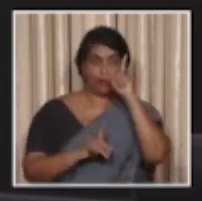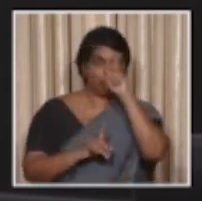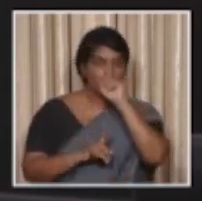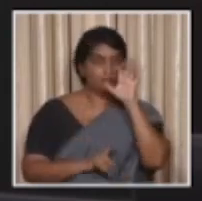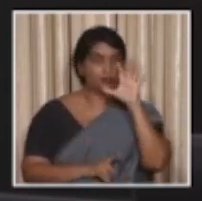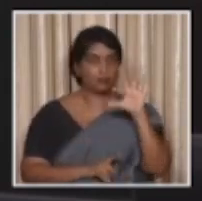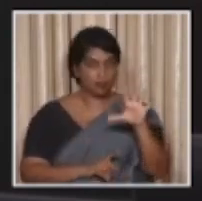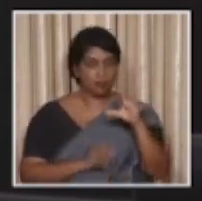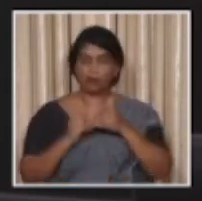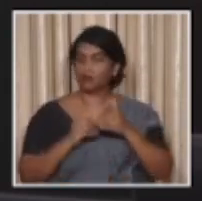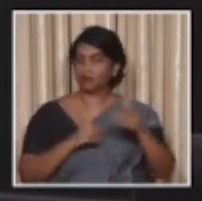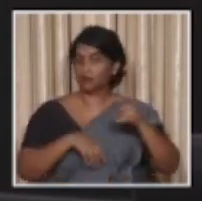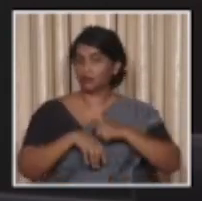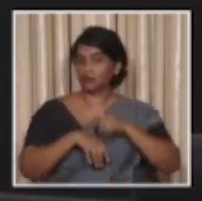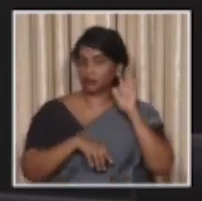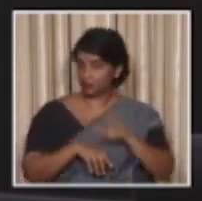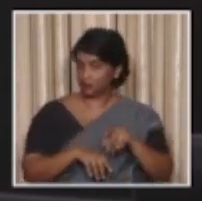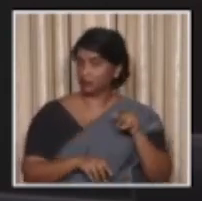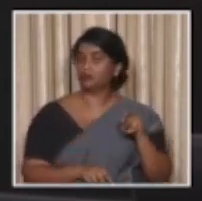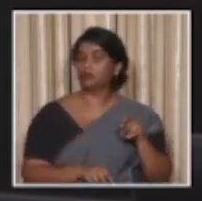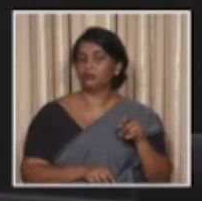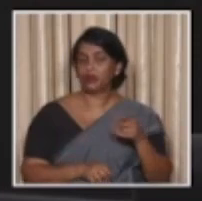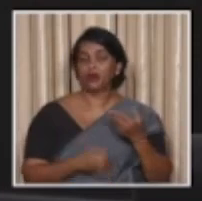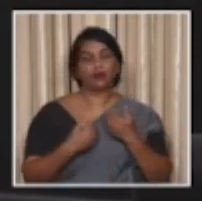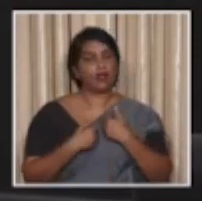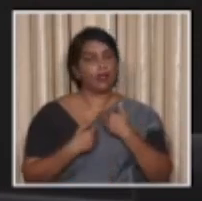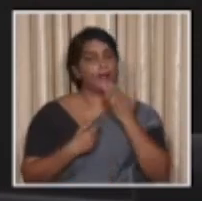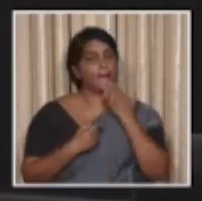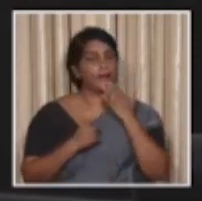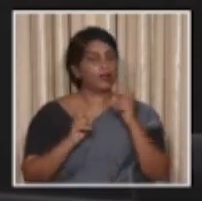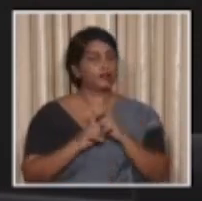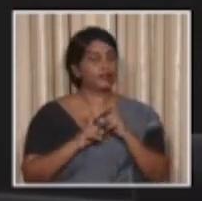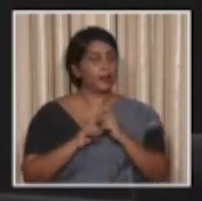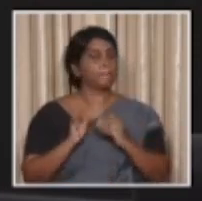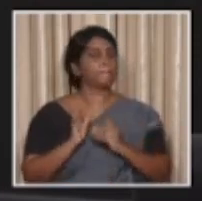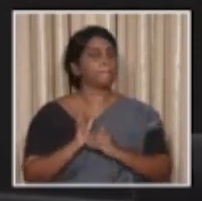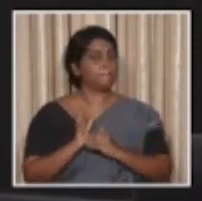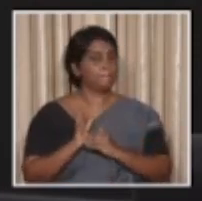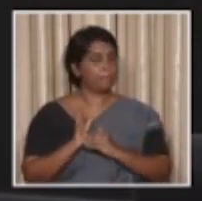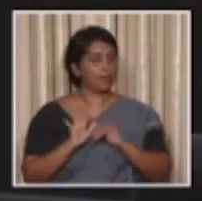5 තුළ කාලය තුළ අපිට ඇමරිකාර ඩොලර් මිලියන